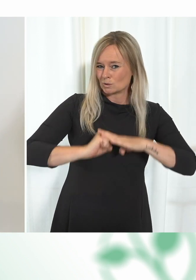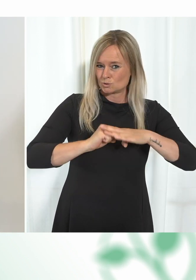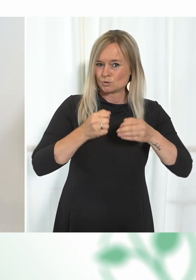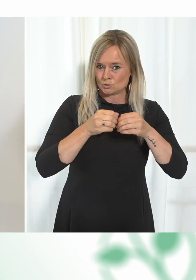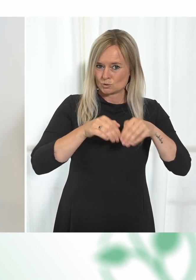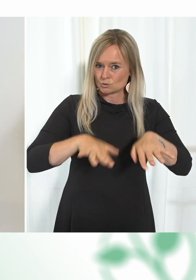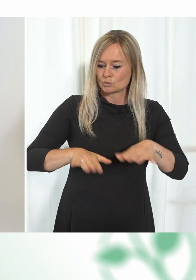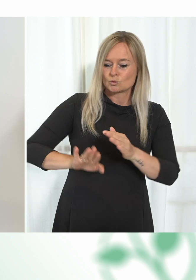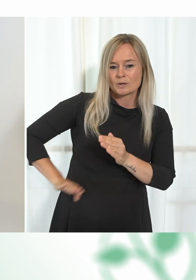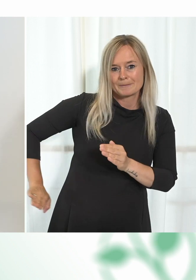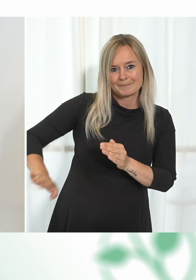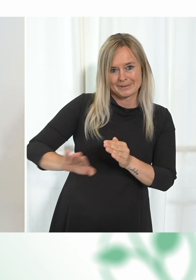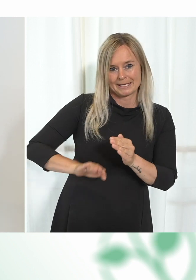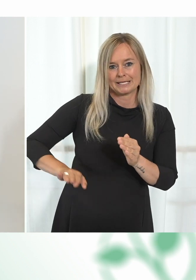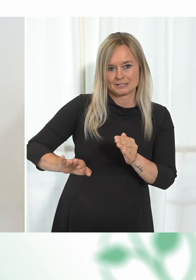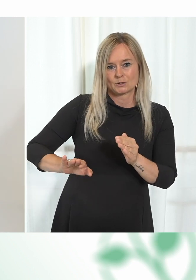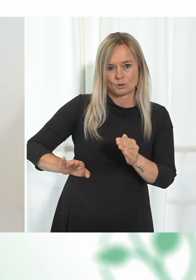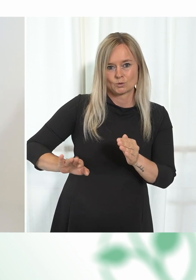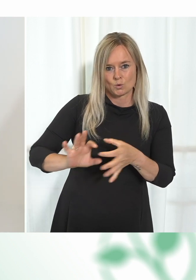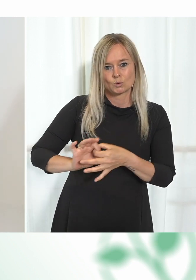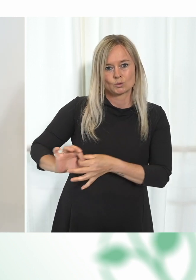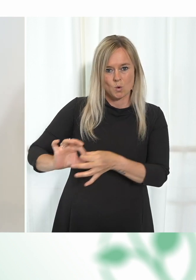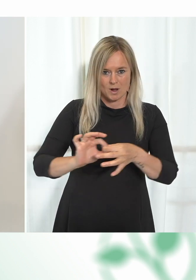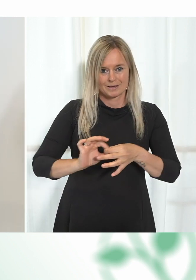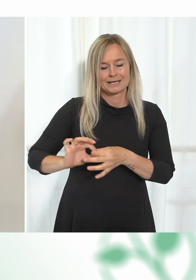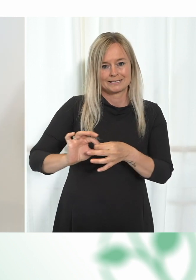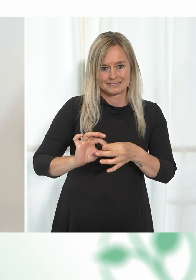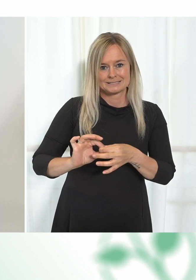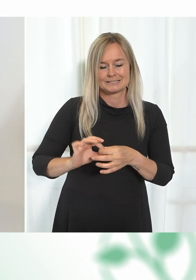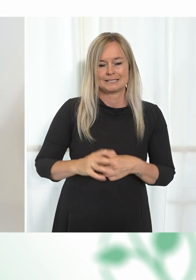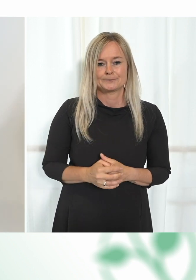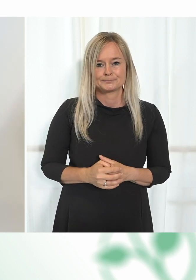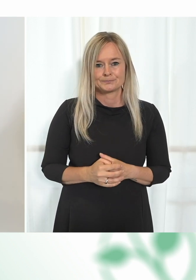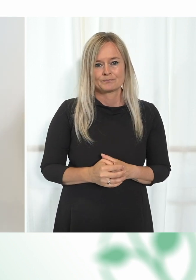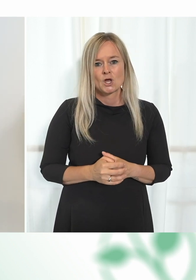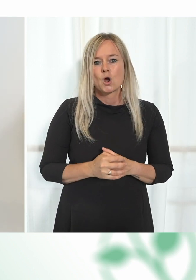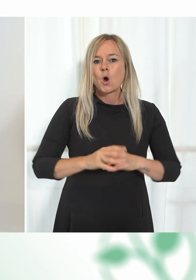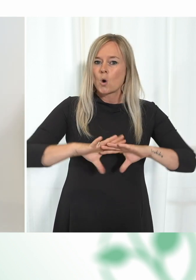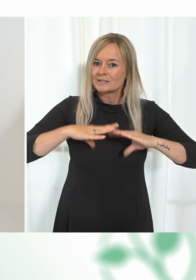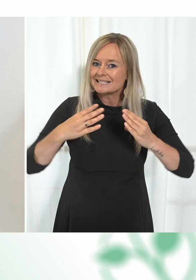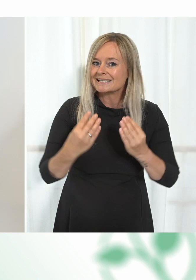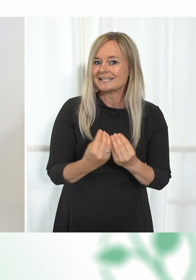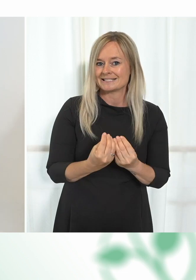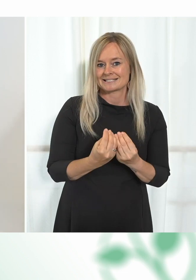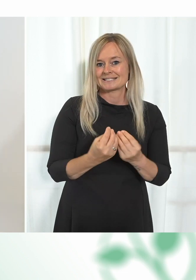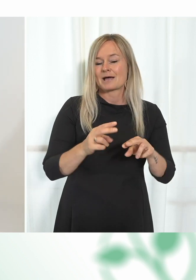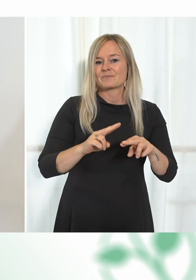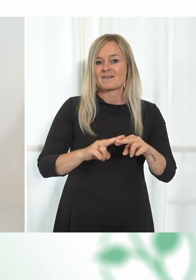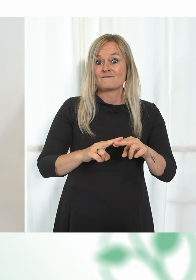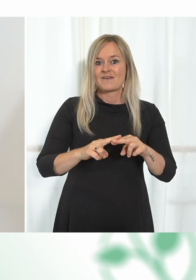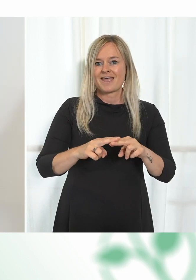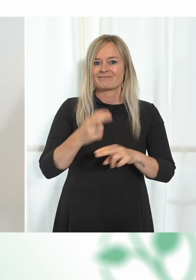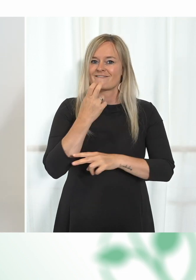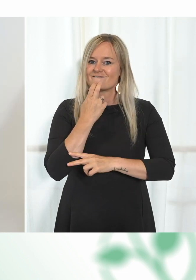sozusagen koordiniert und zusammen spannend. Und insgesamt, wenn man kann, na, wenn man will, dann kann